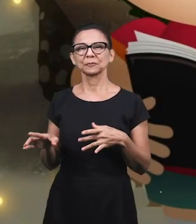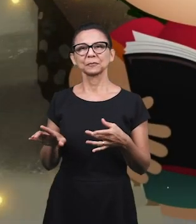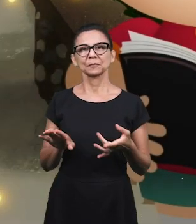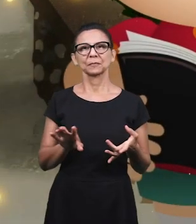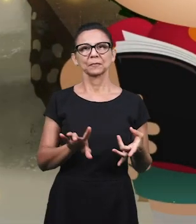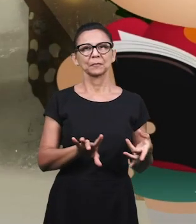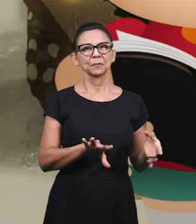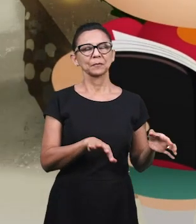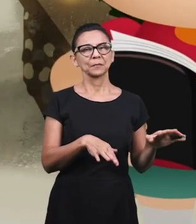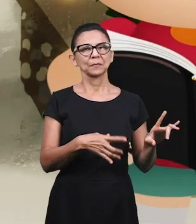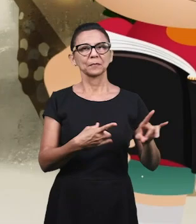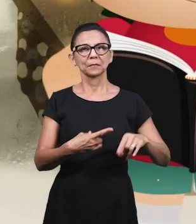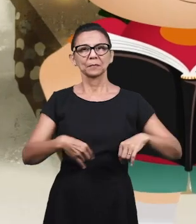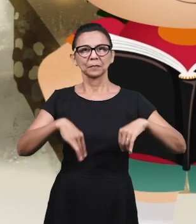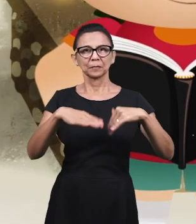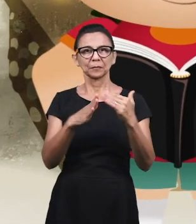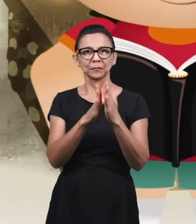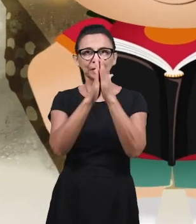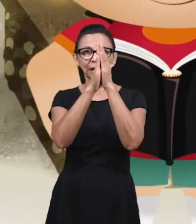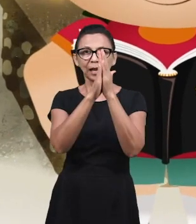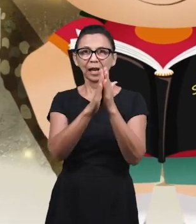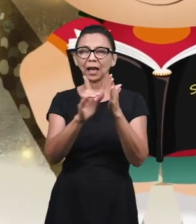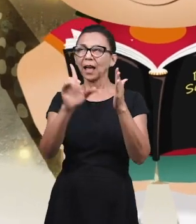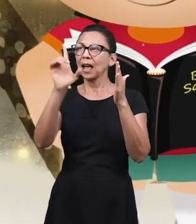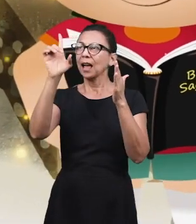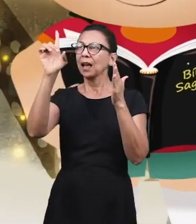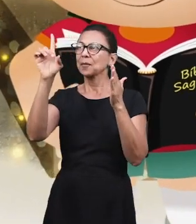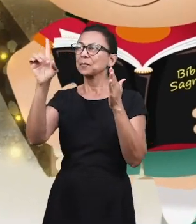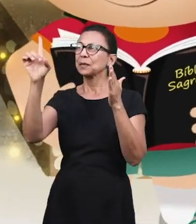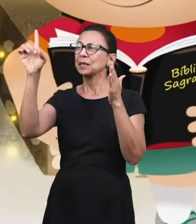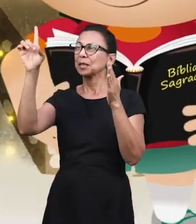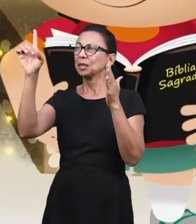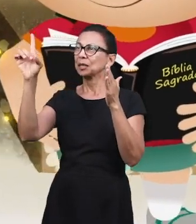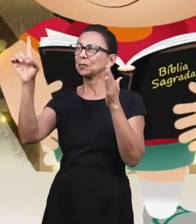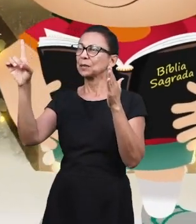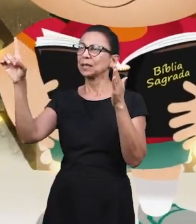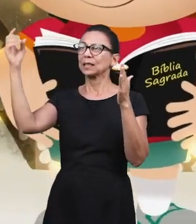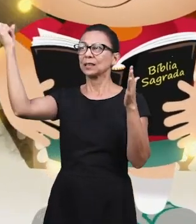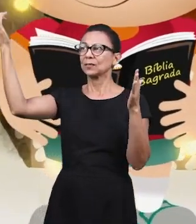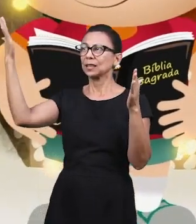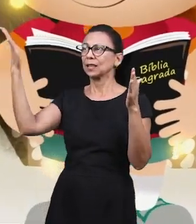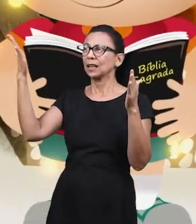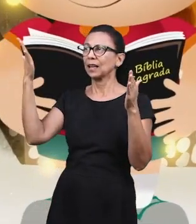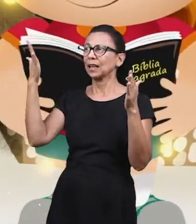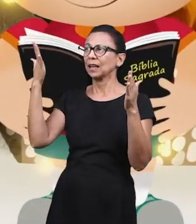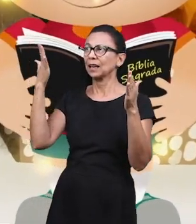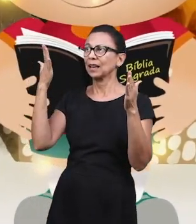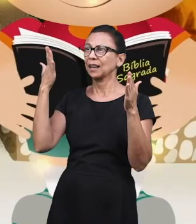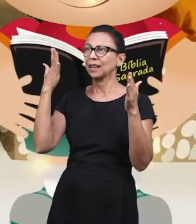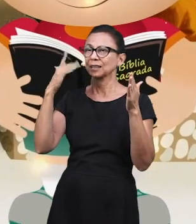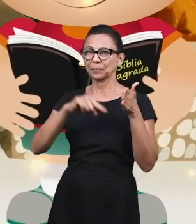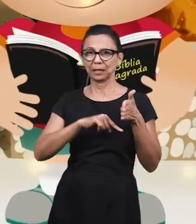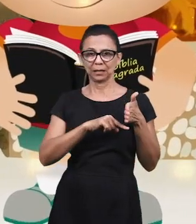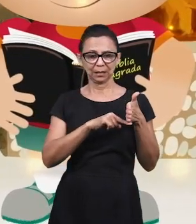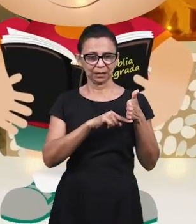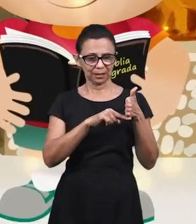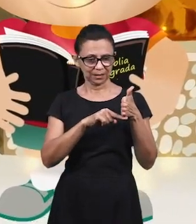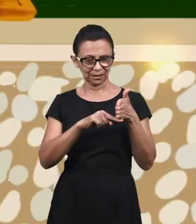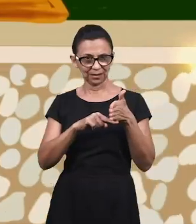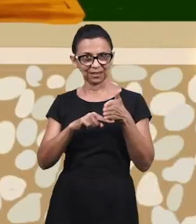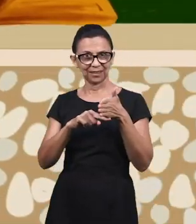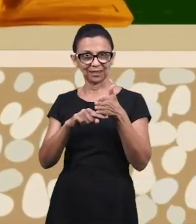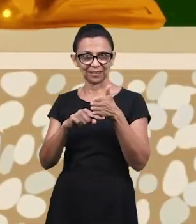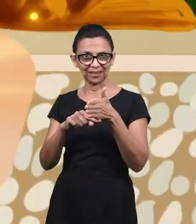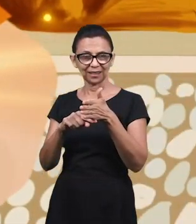Lâmpada para meus pés, o caminho ilumina, revelada